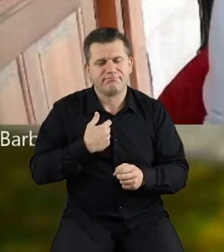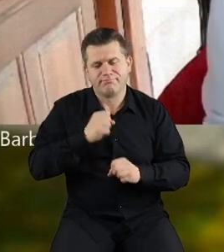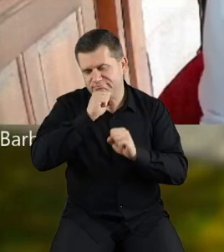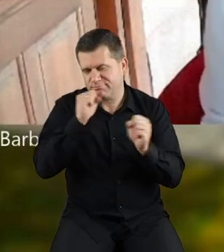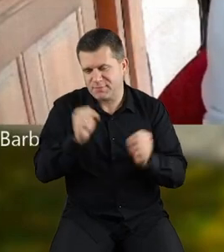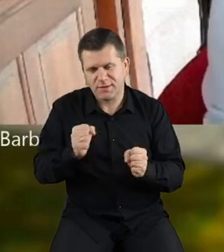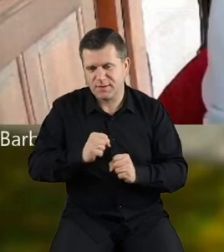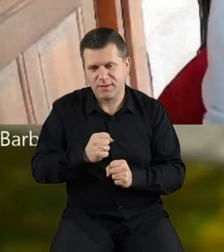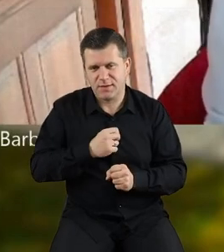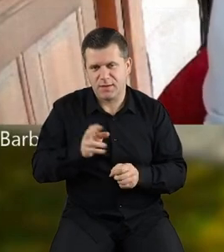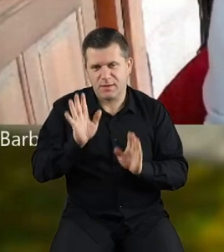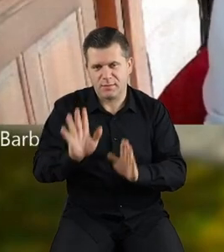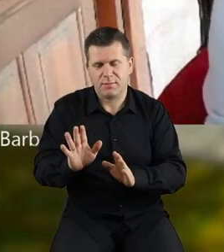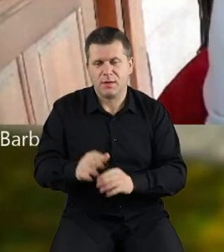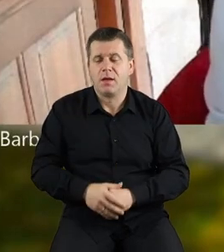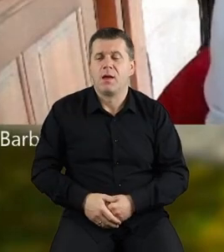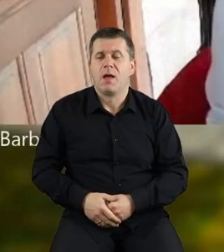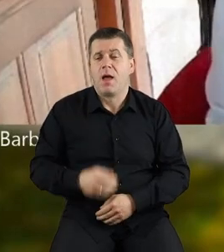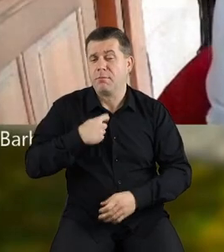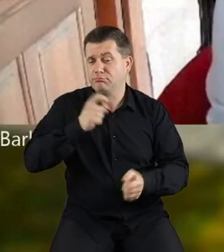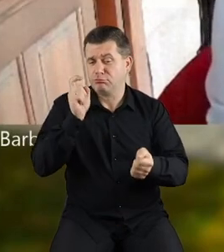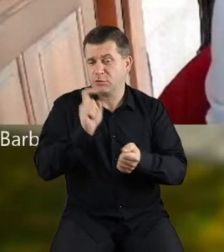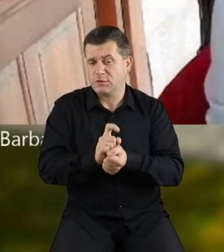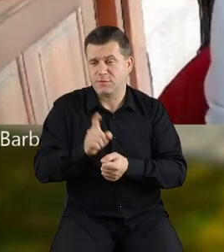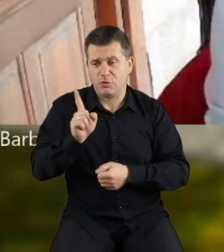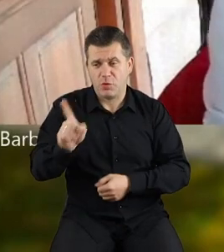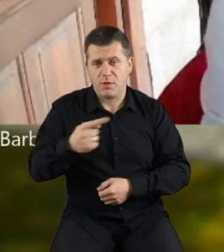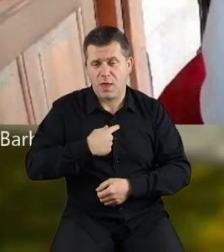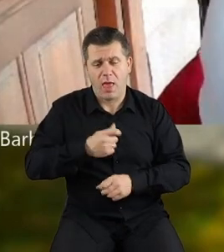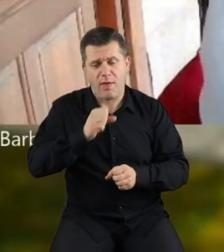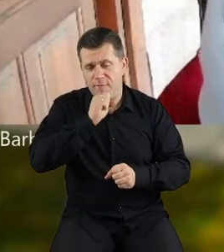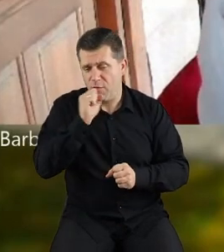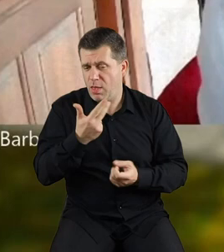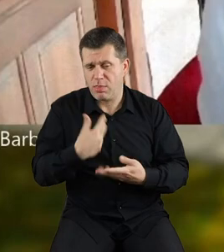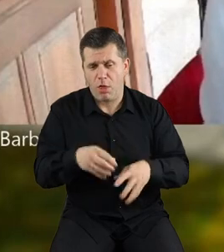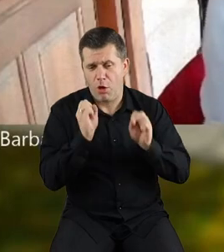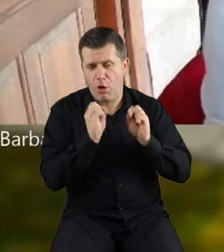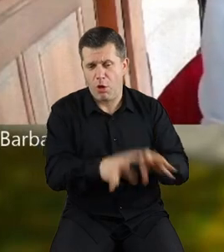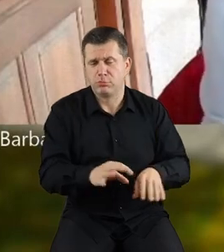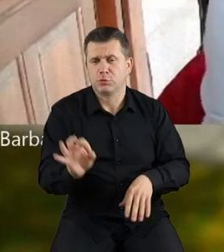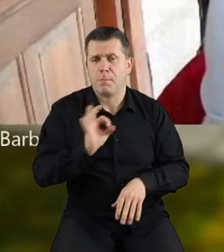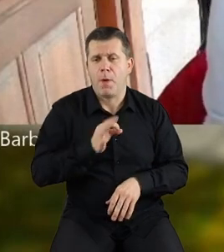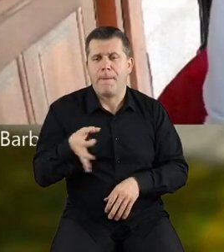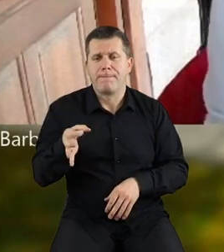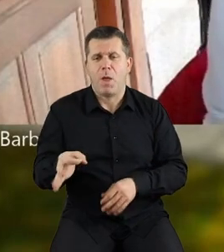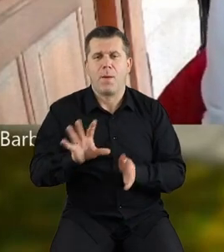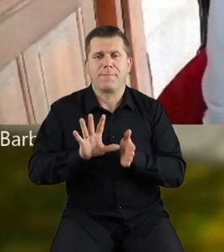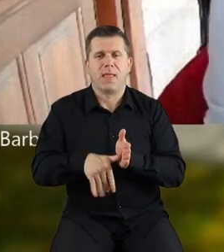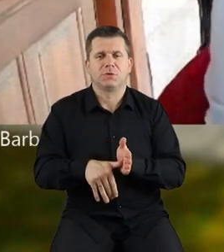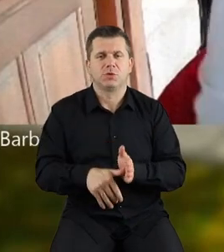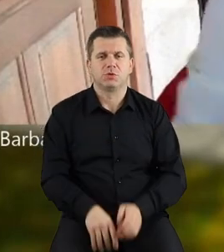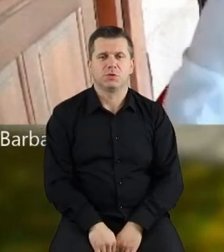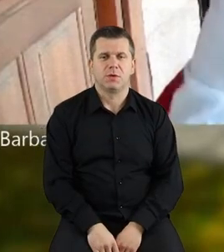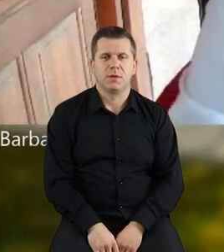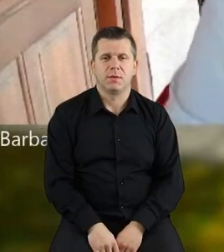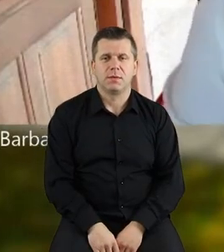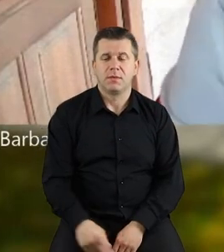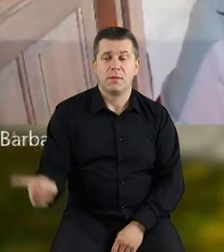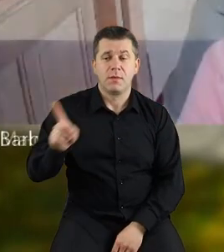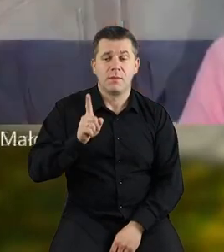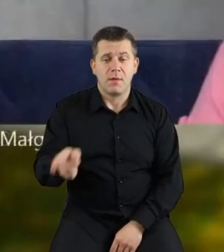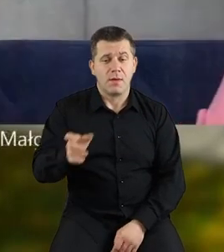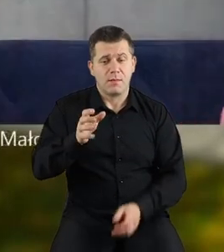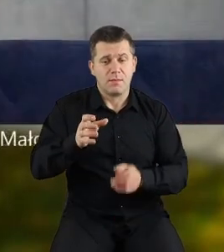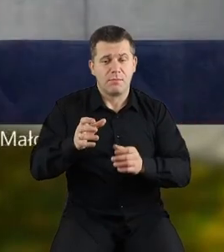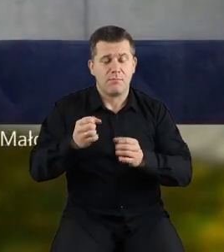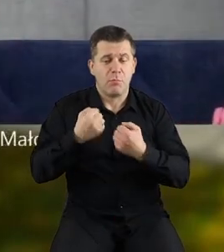problemów nigdy, ponieważ w przeciwieństwie do niej ja nigdy nie opuściłam mojego małego miasteczka.